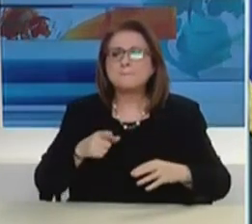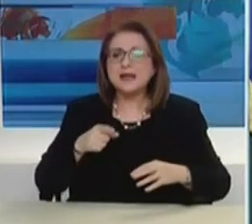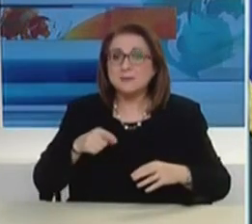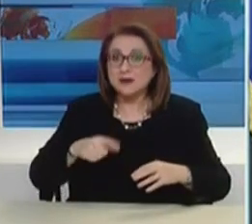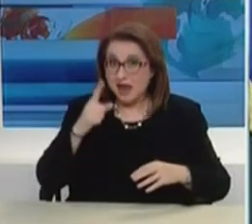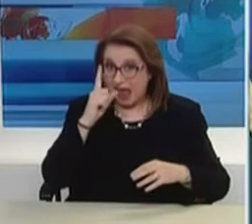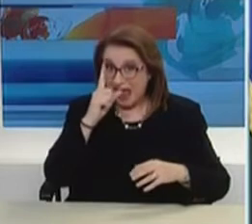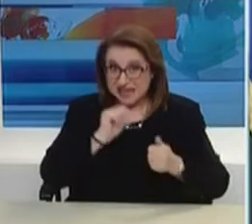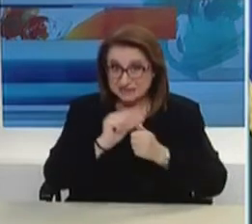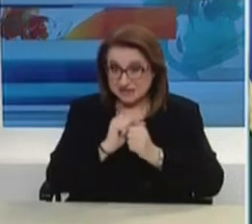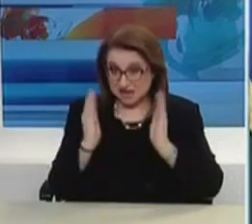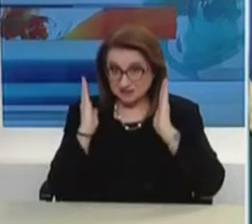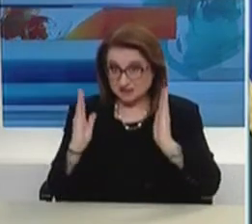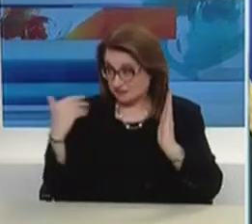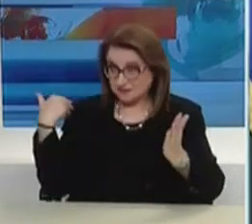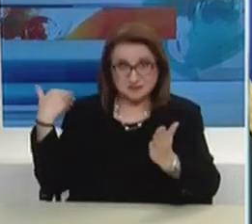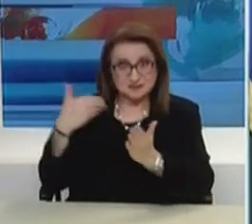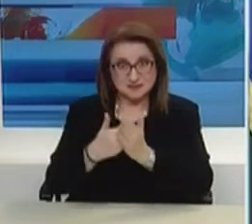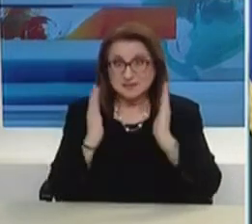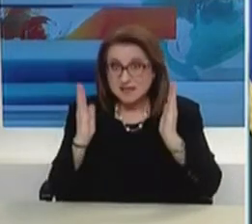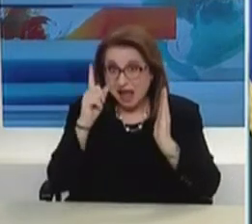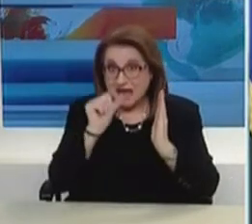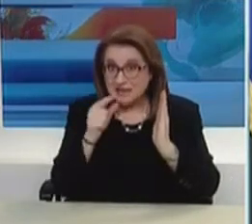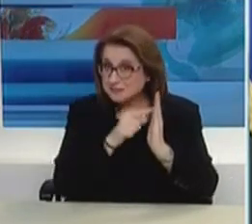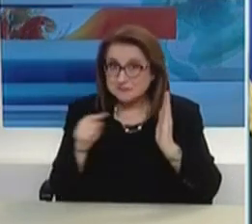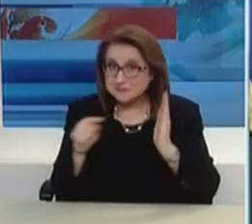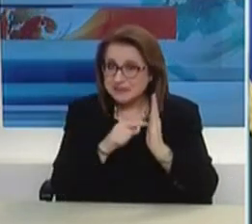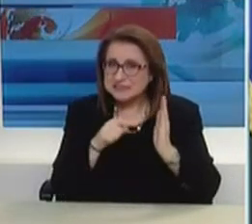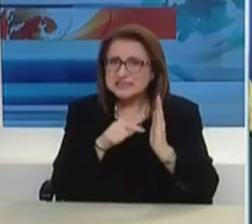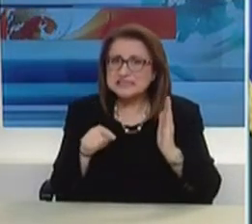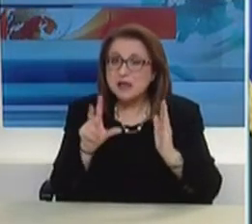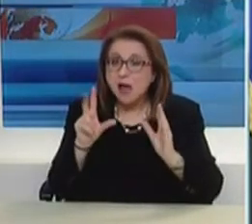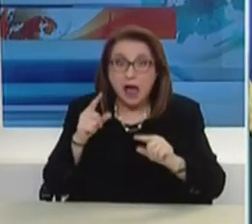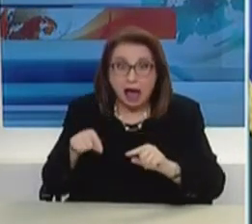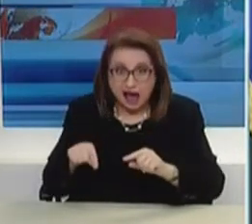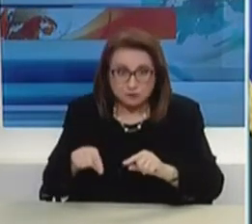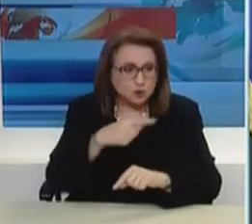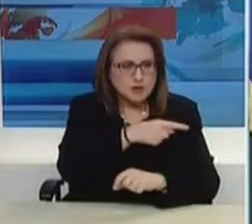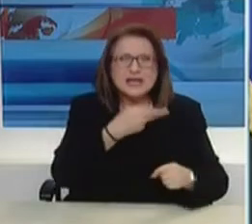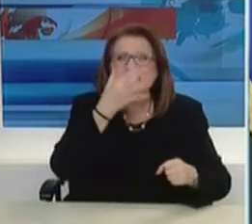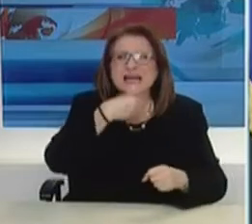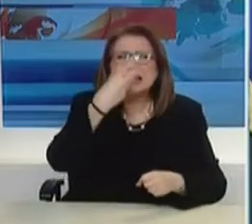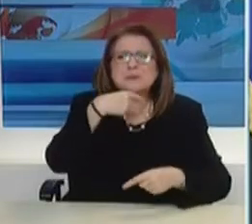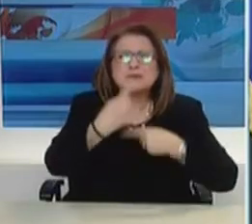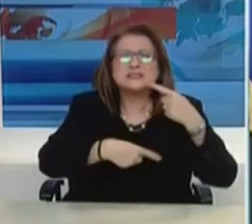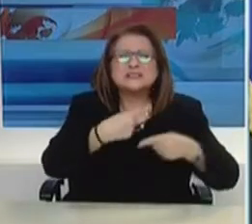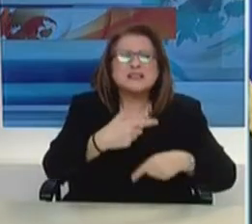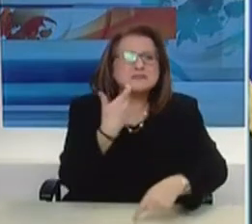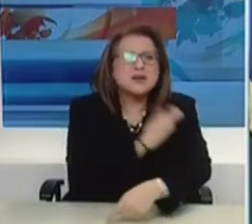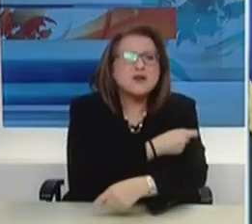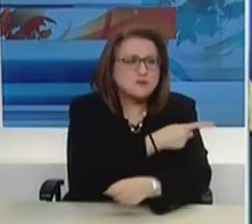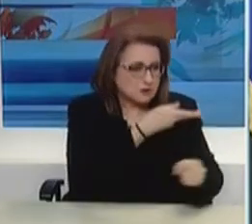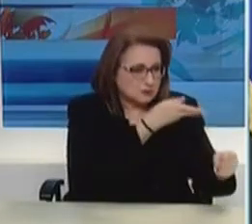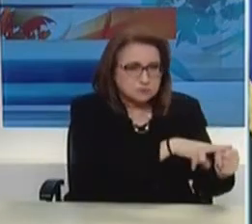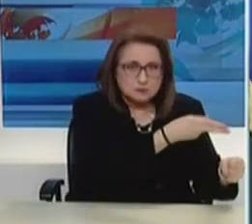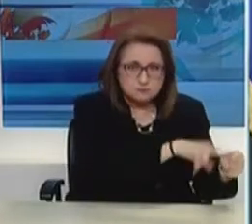εφέτος. Αυτό και μόνο δείχνει πόσο επιθετικός, πόσο γρήγορα καταστρεπτικός μπορεί να γίνει ένας τέτοιος ιός και